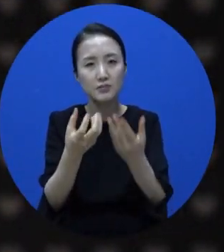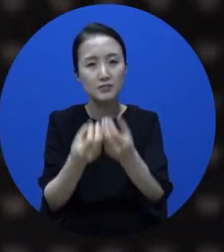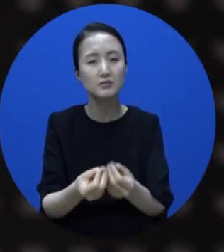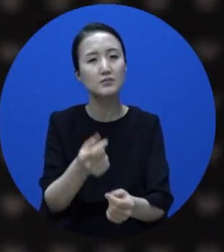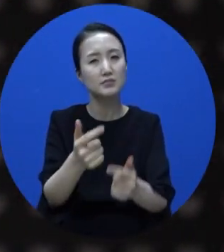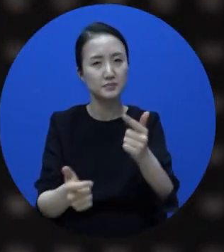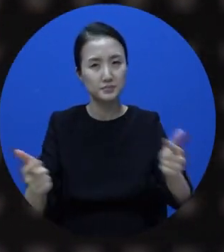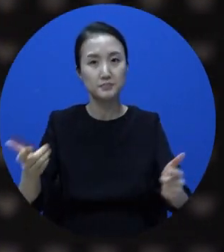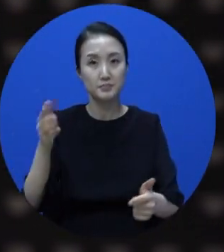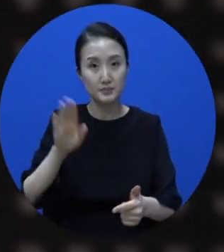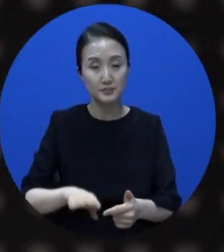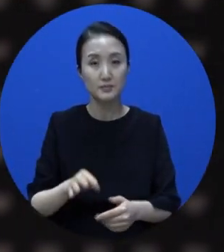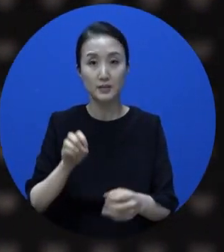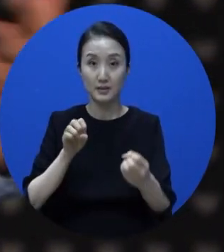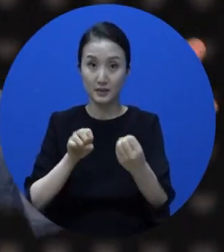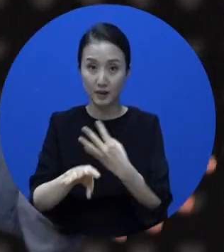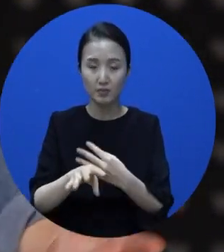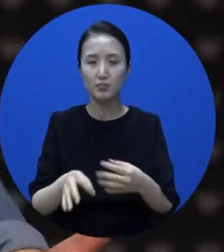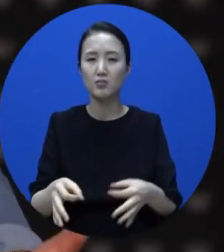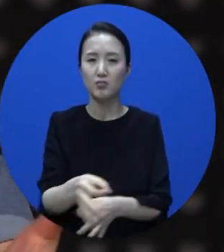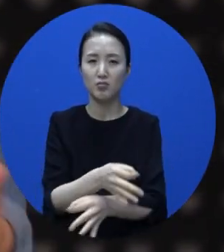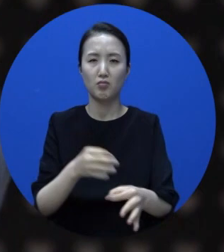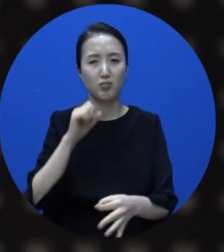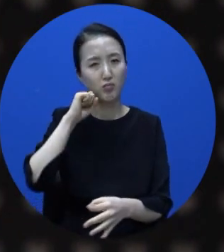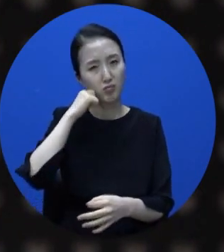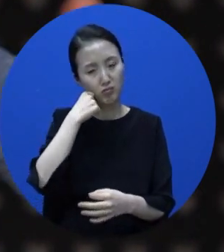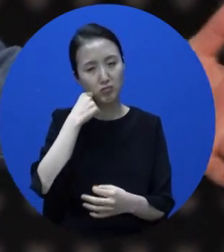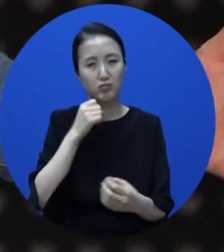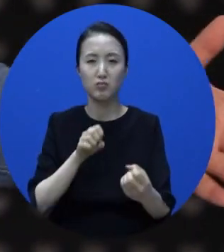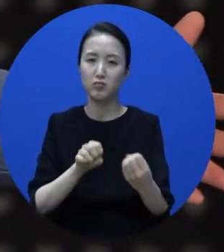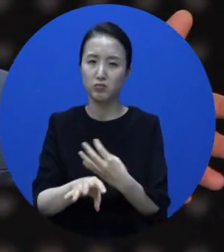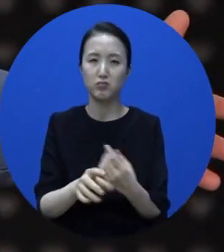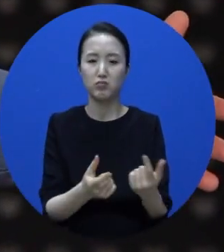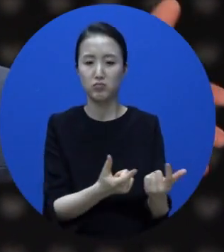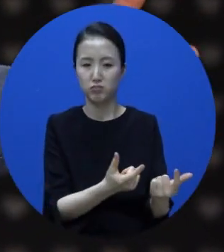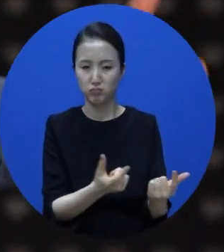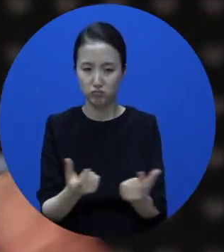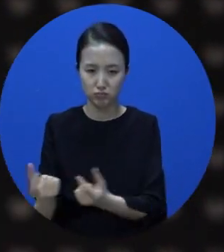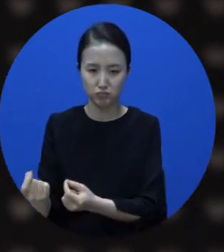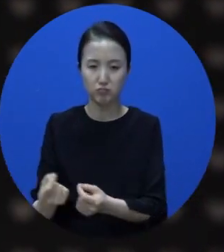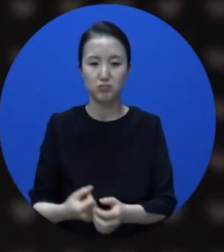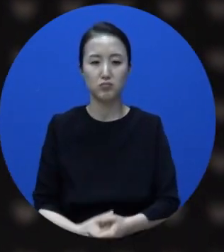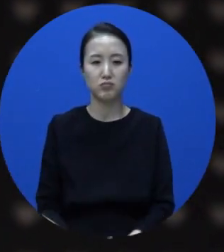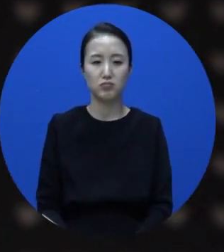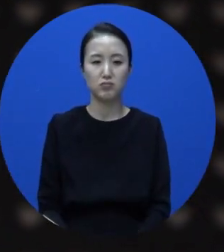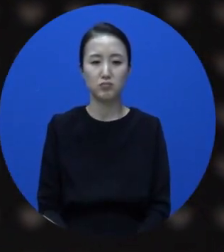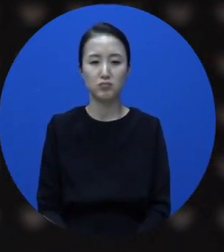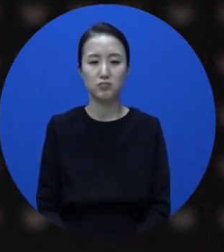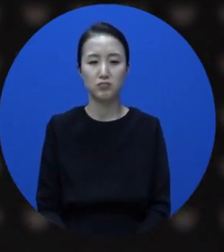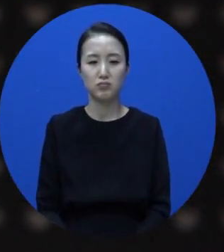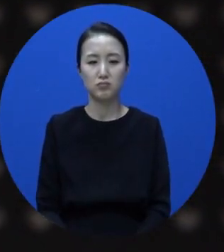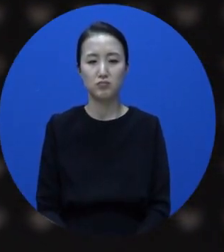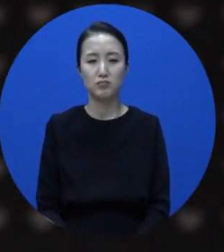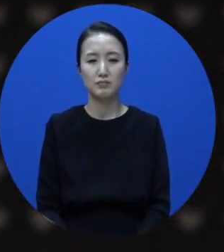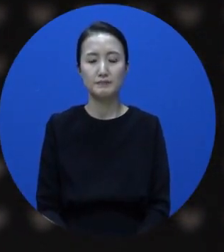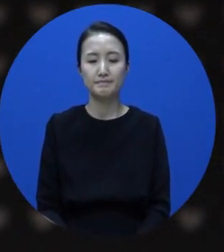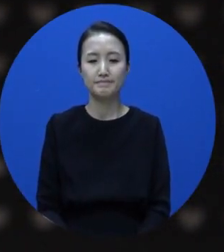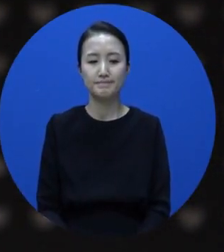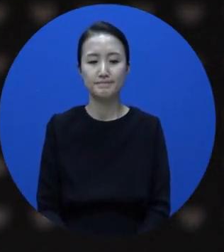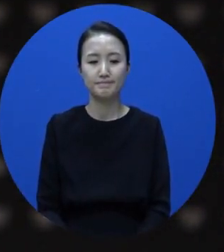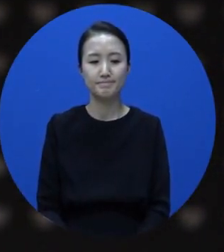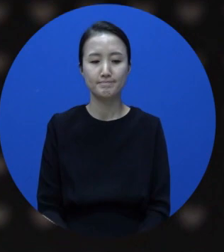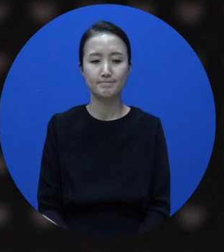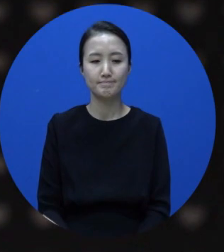질문에 대해서 같은 질문을 드리지만 대상이다 달라도 똑같이 어렵다 라고 답변